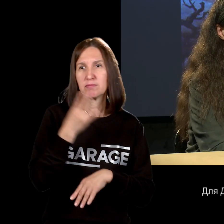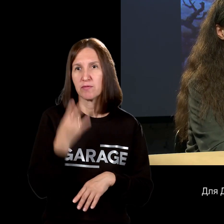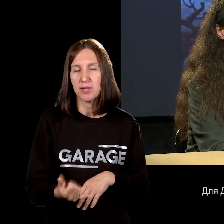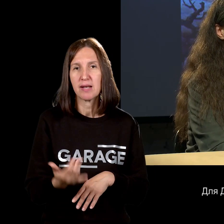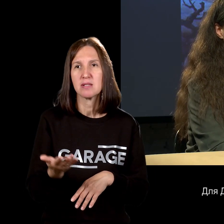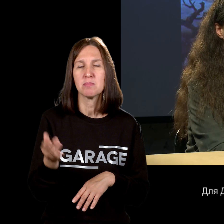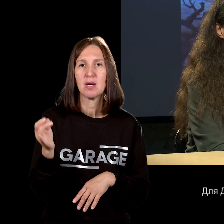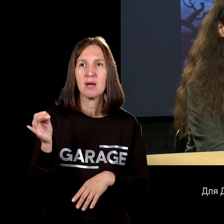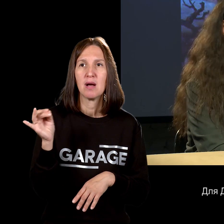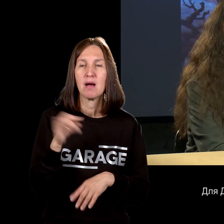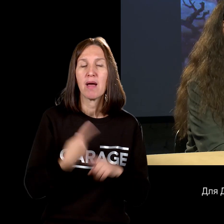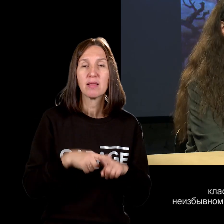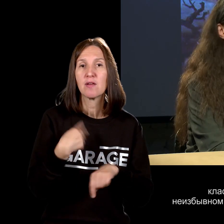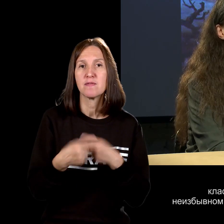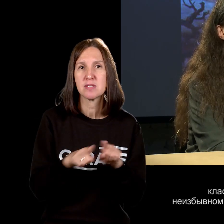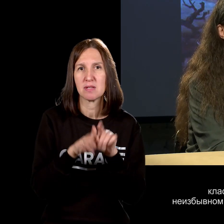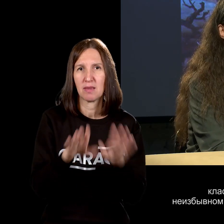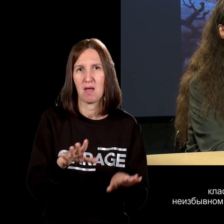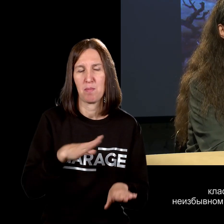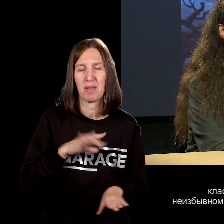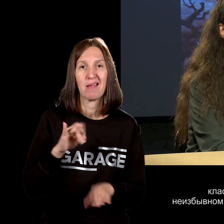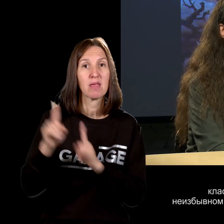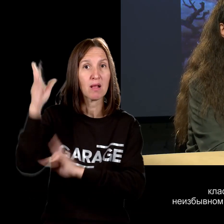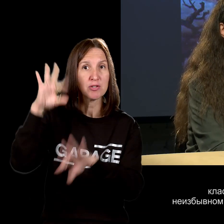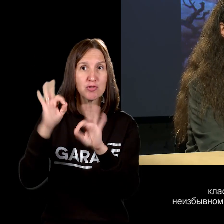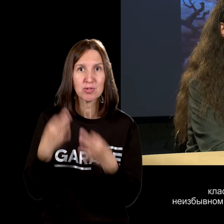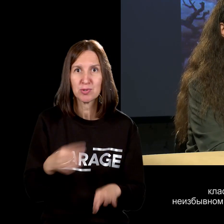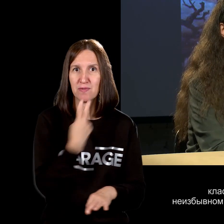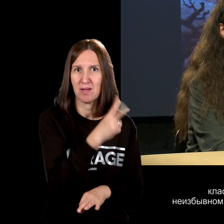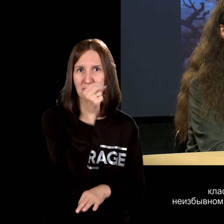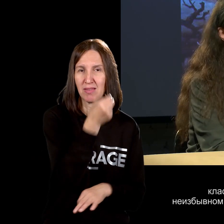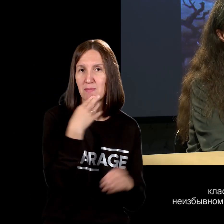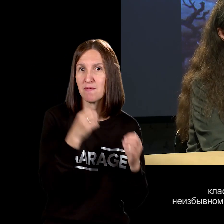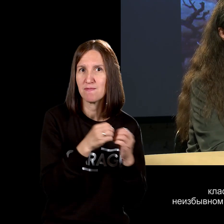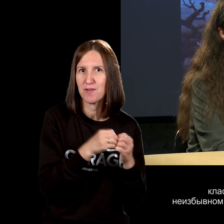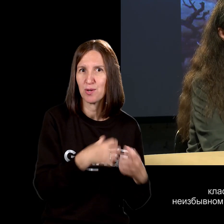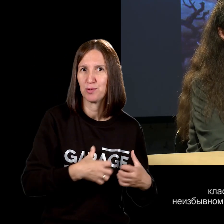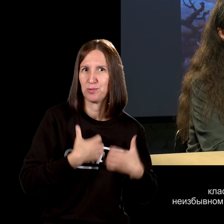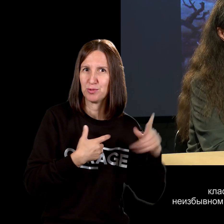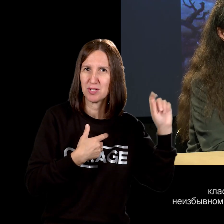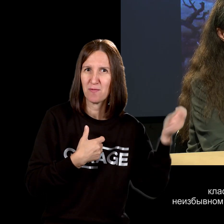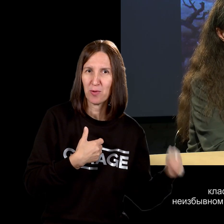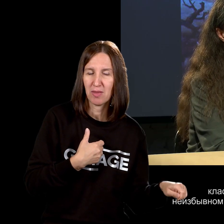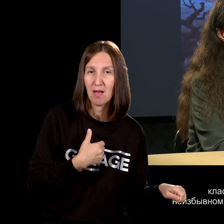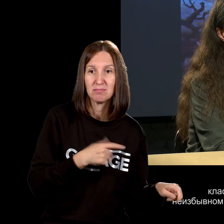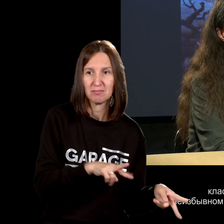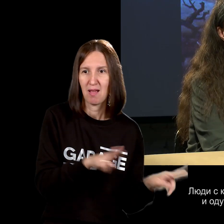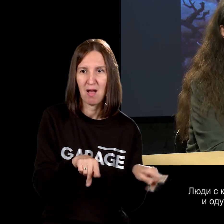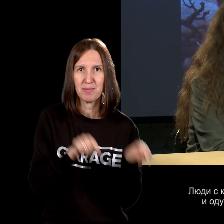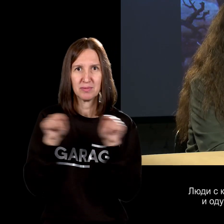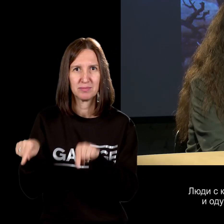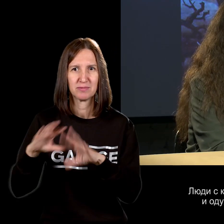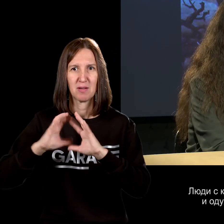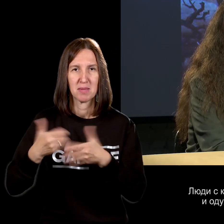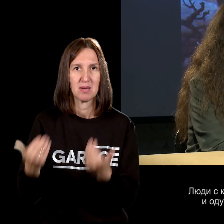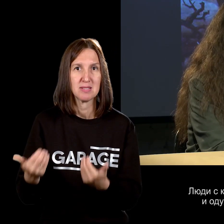что классическая живопись, классическое искусство говорит о том же самом неизбывном ужасе, который существует в мире сегодня.